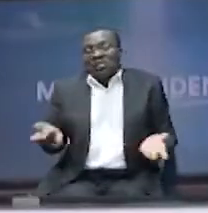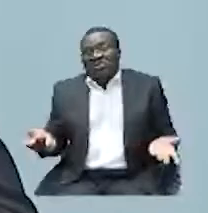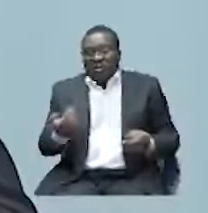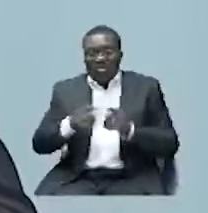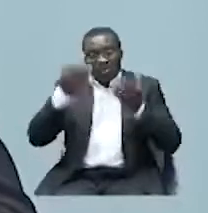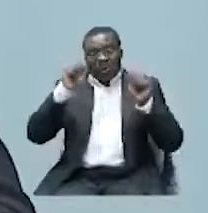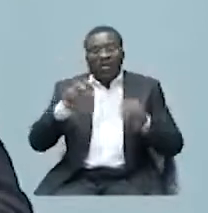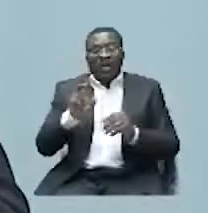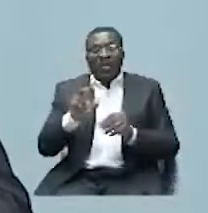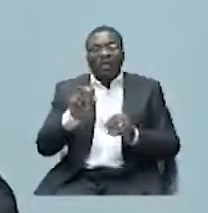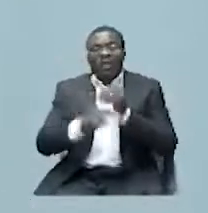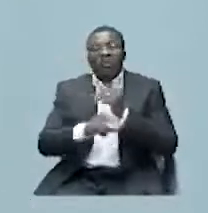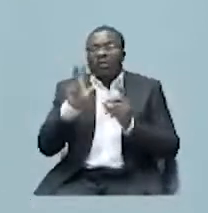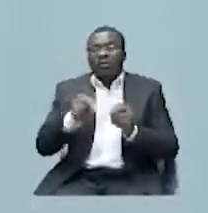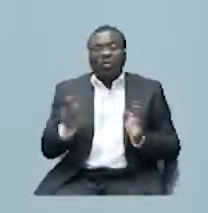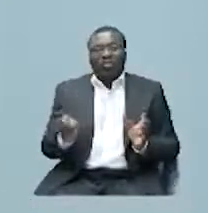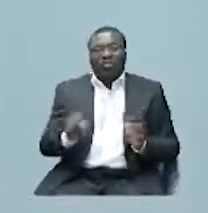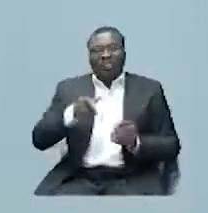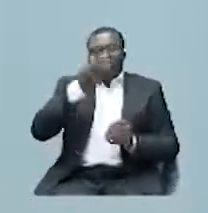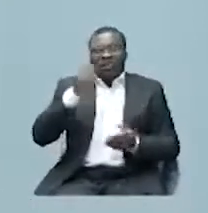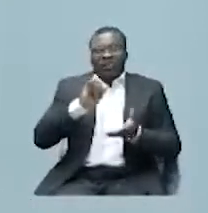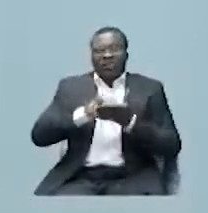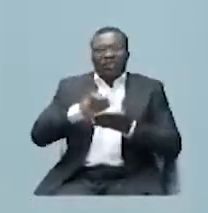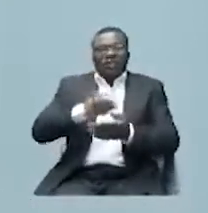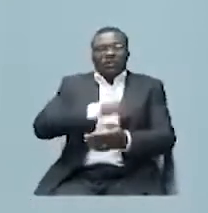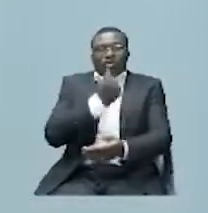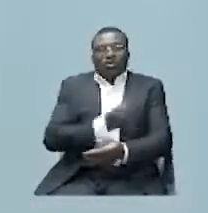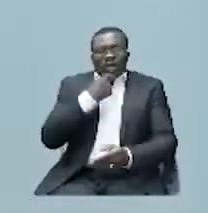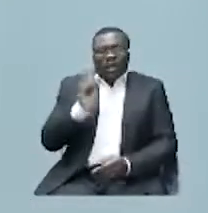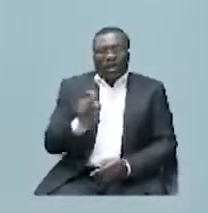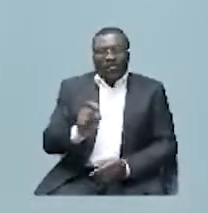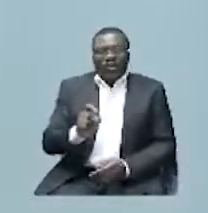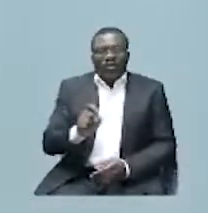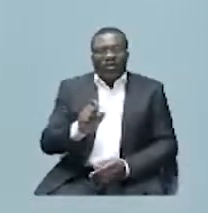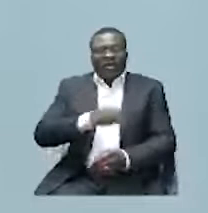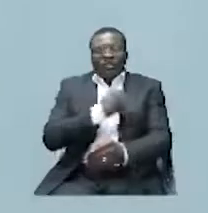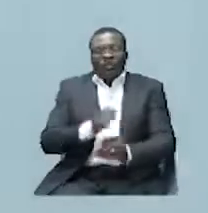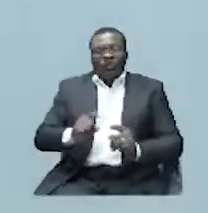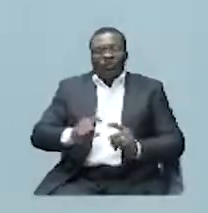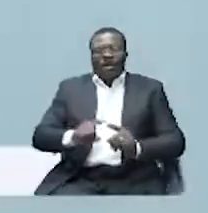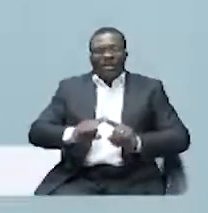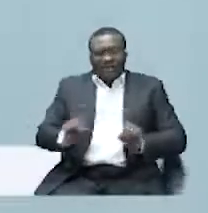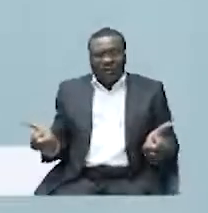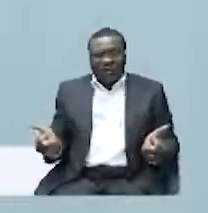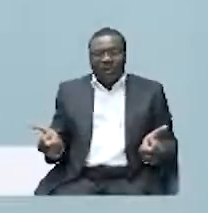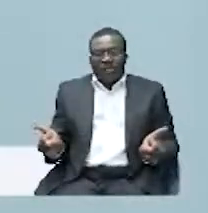pas. Parce que c'est ce pouvoir qui a besoin d'un pouvoir distinct